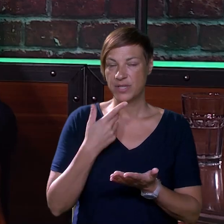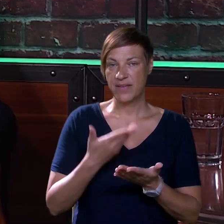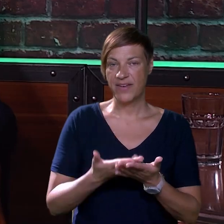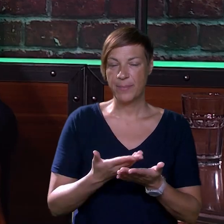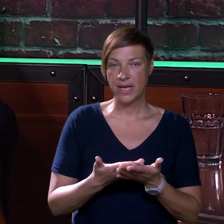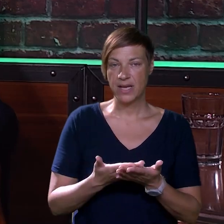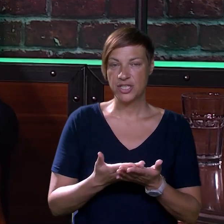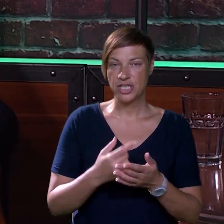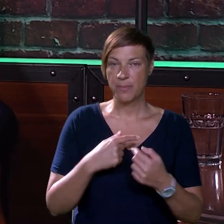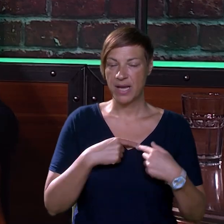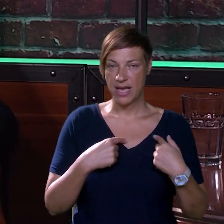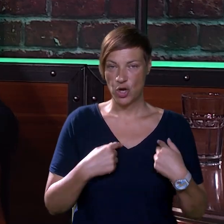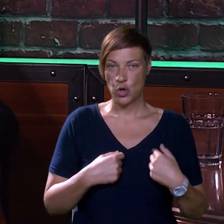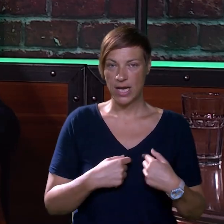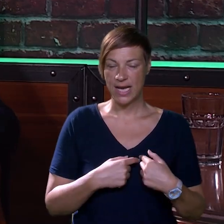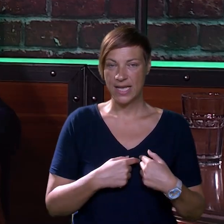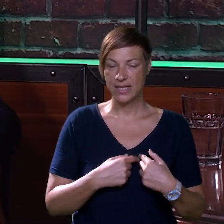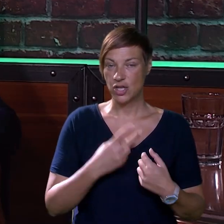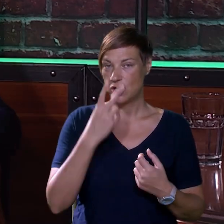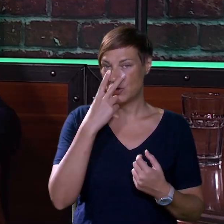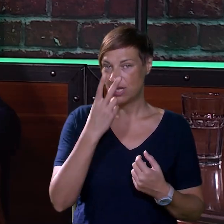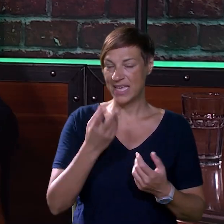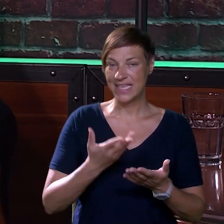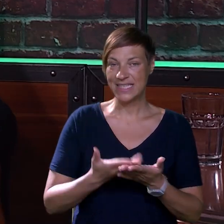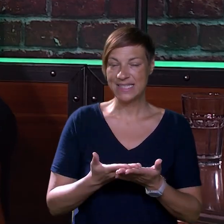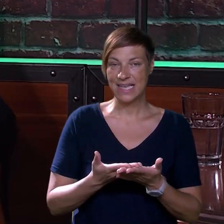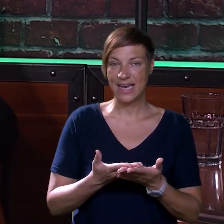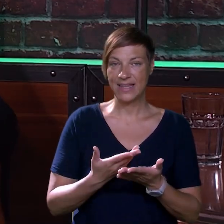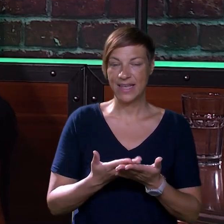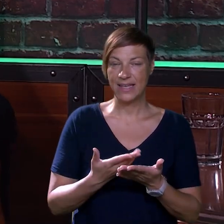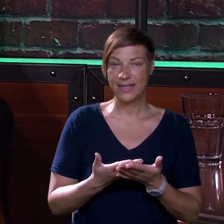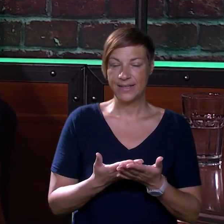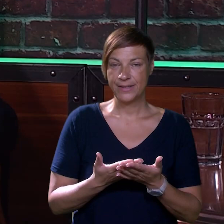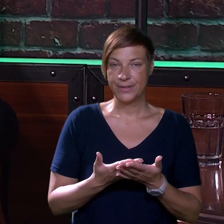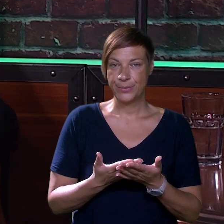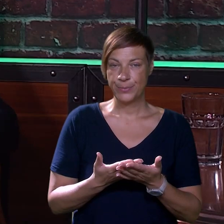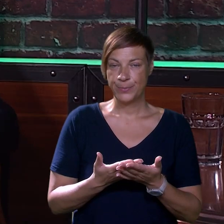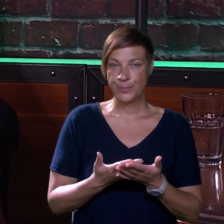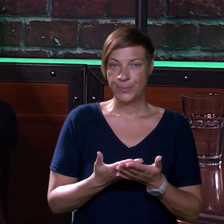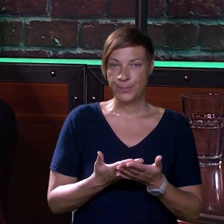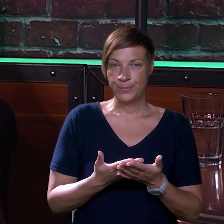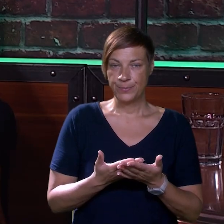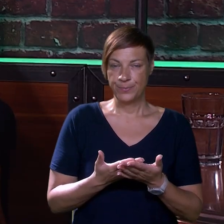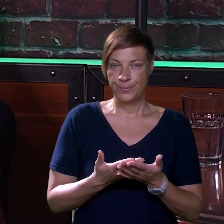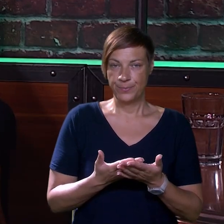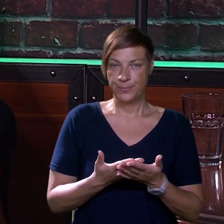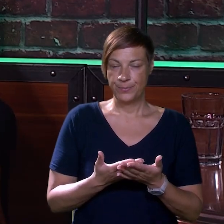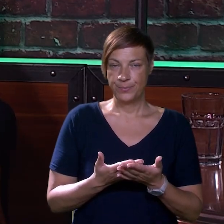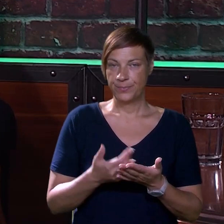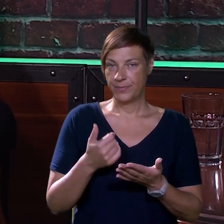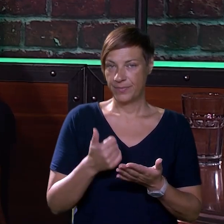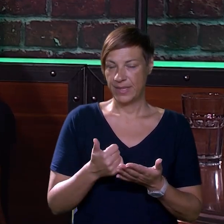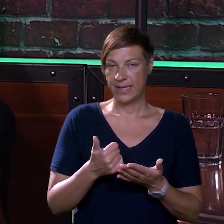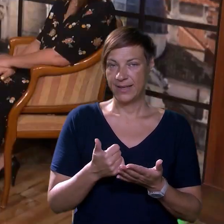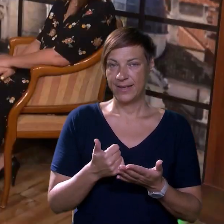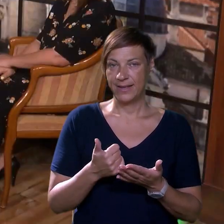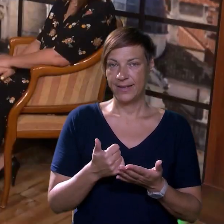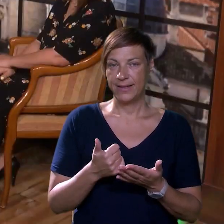kako to kardiologija izgleda i to je objektivno, to se sve može provjeriti. Znači, jedan